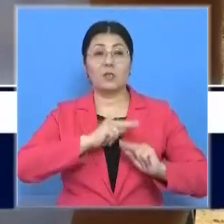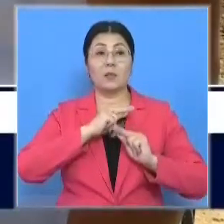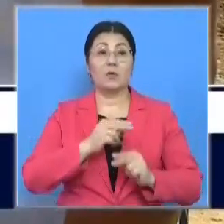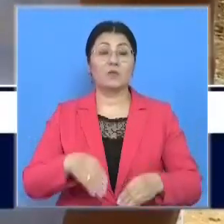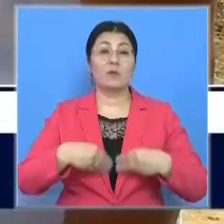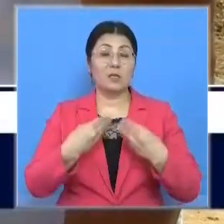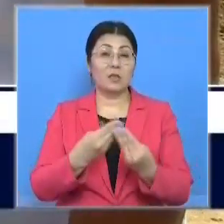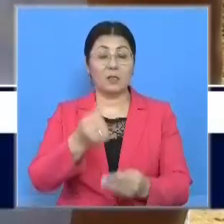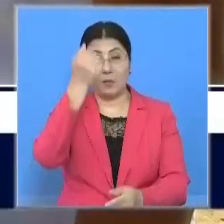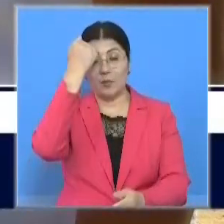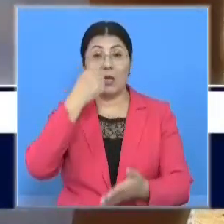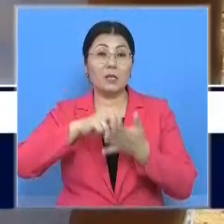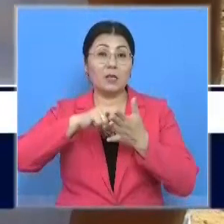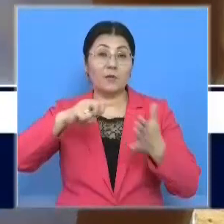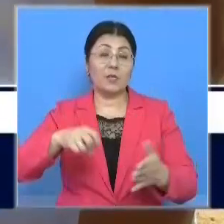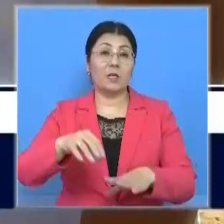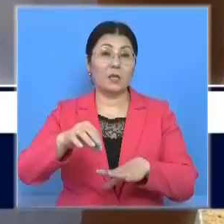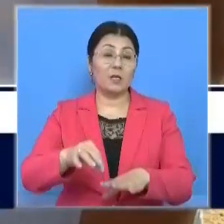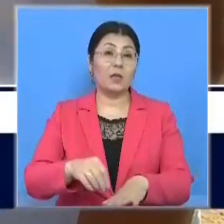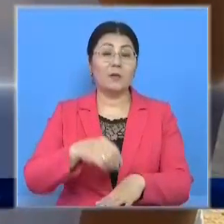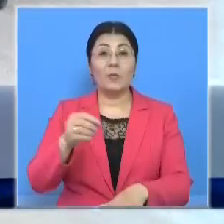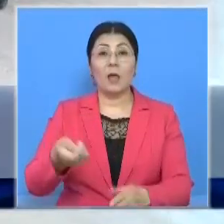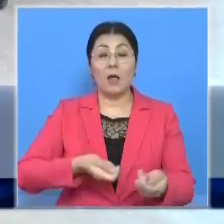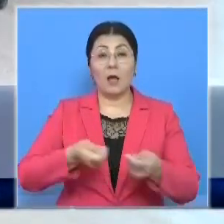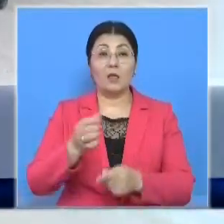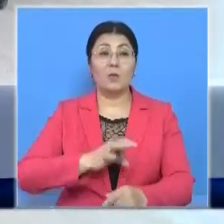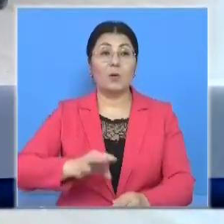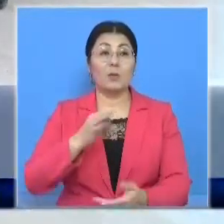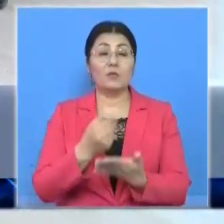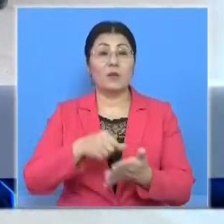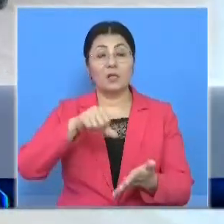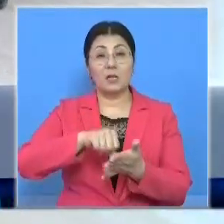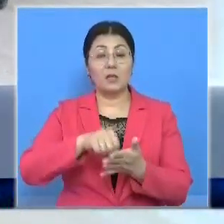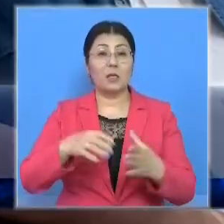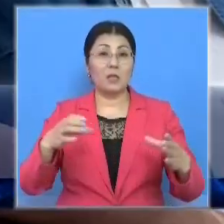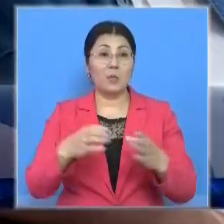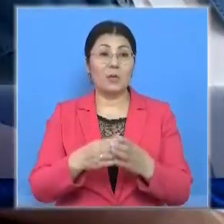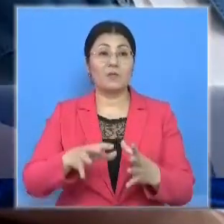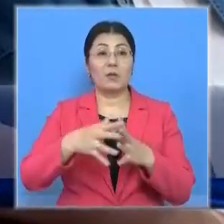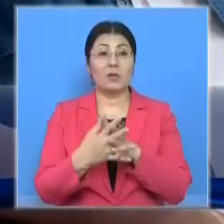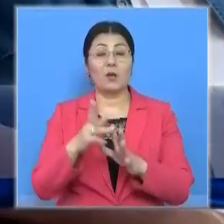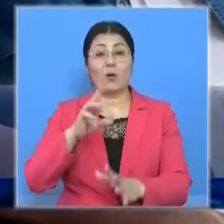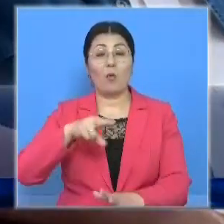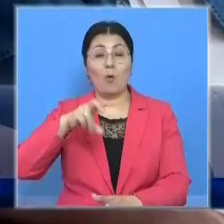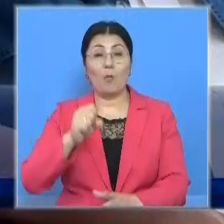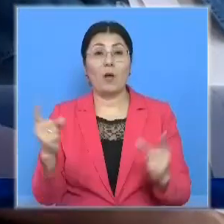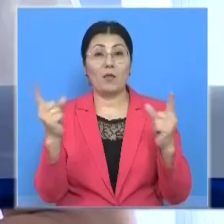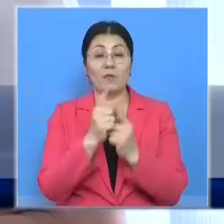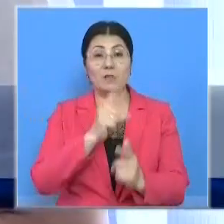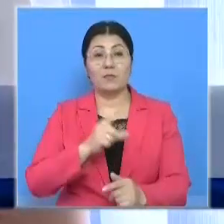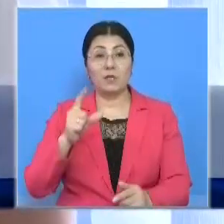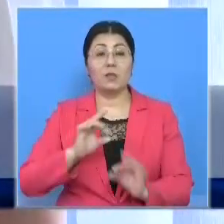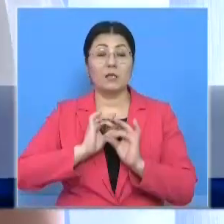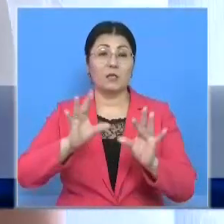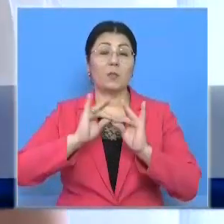Разрешите вручить вам благодарственное письмо от имени Акима области. Далее участники экспедиции посетили село Капа и встретились с населением, которому также